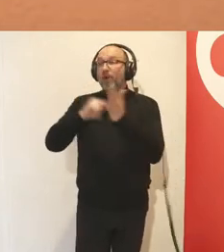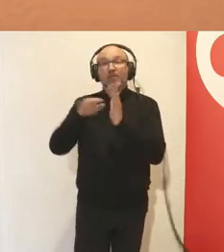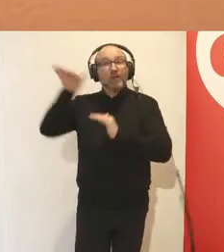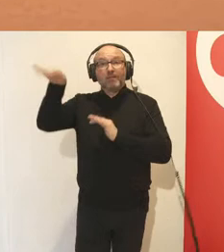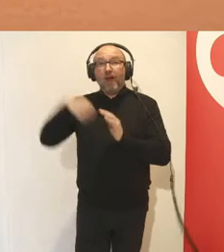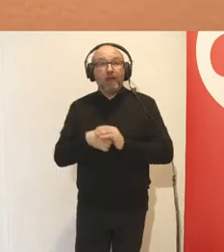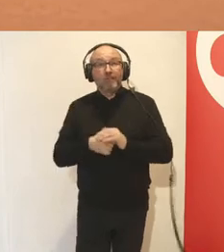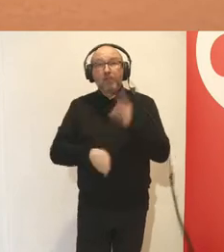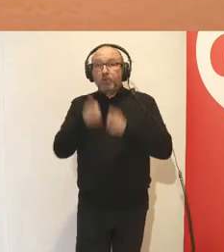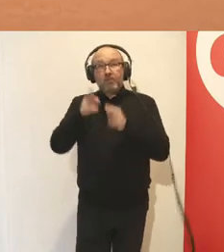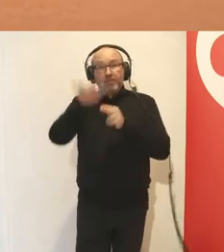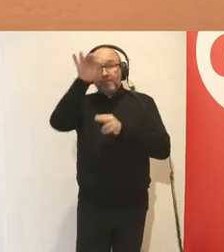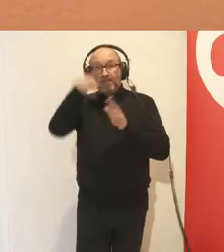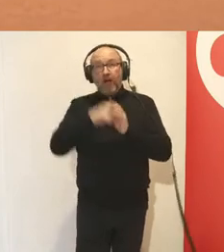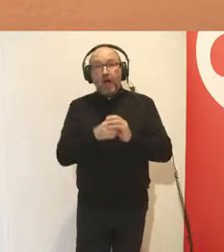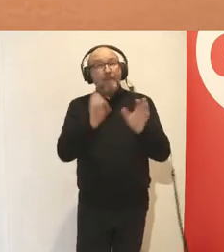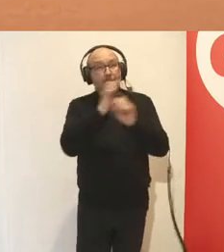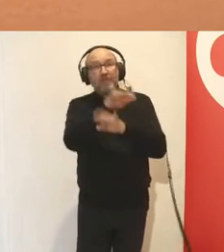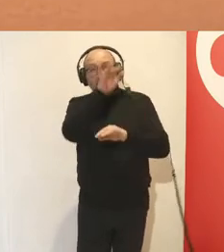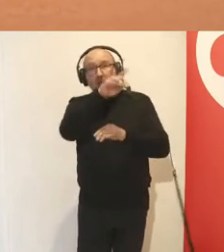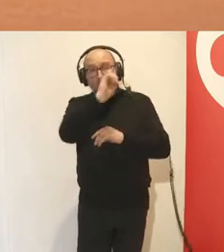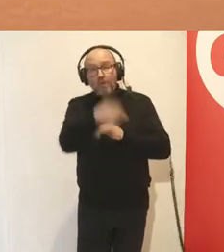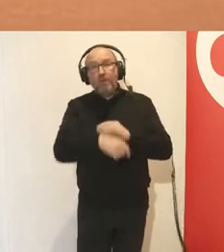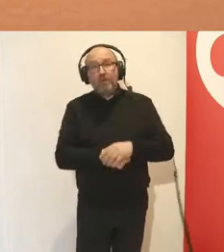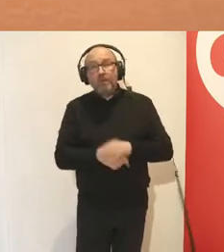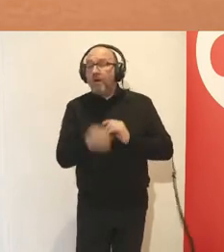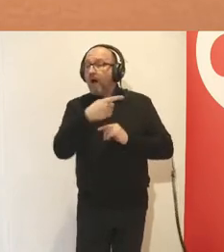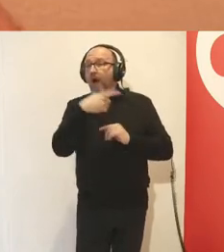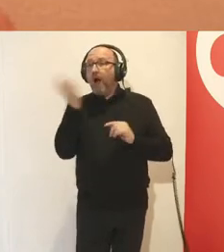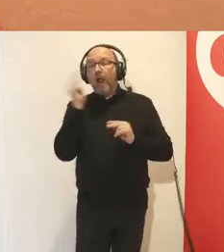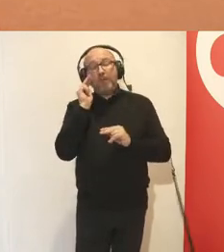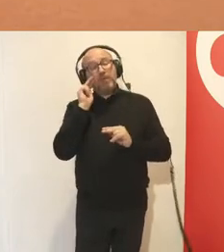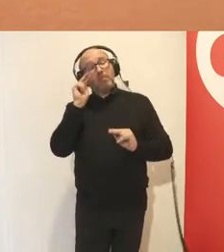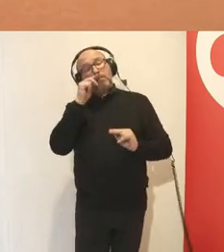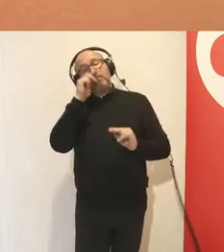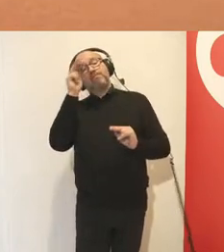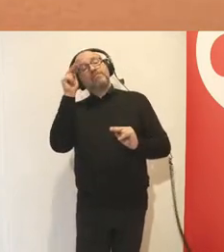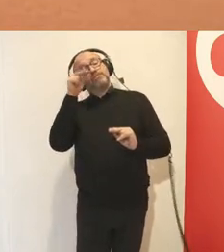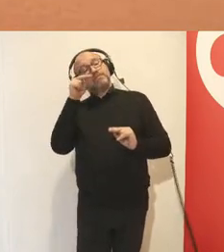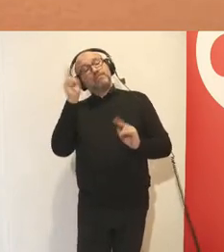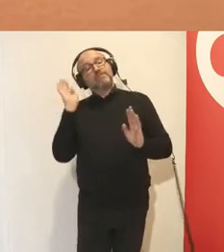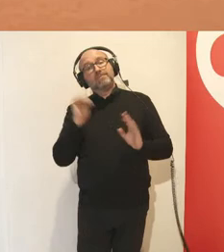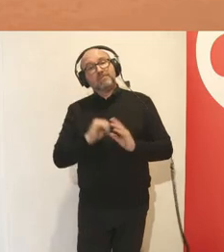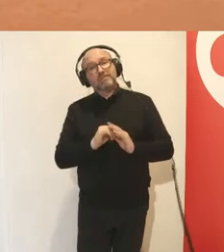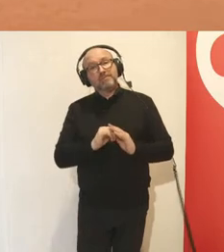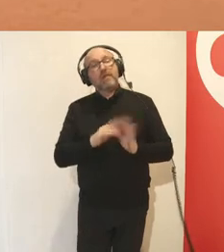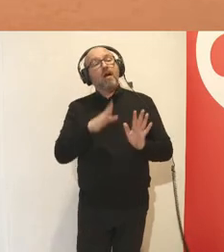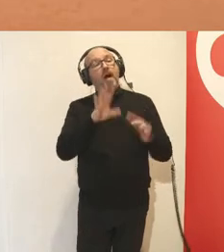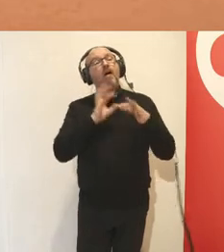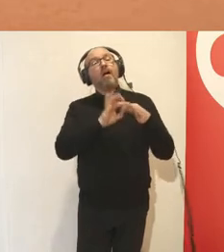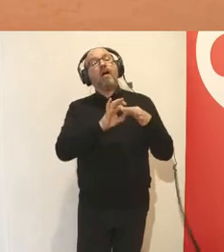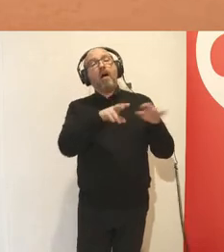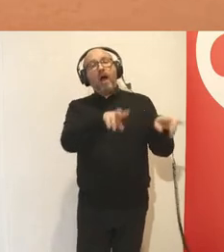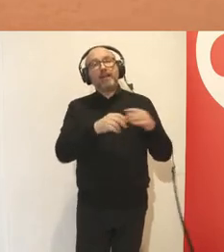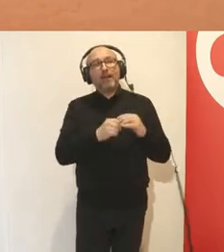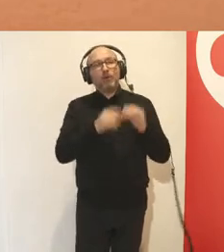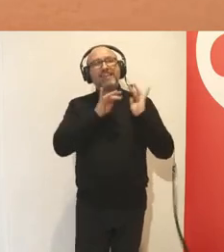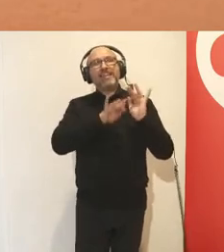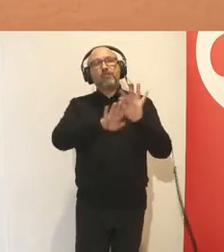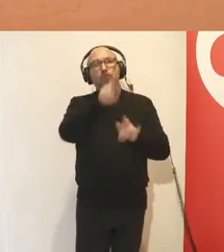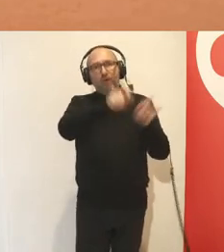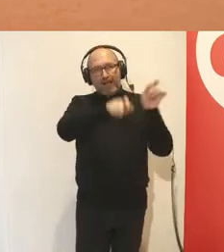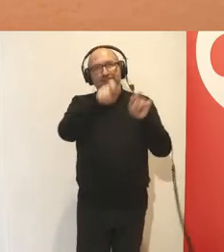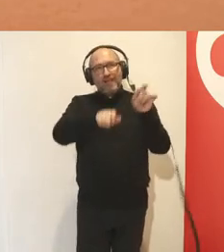der justiz gibt es in den medien wo es darum geht wirklich anhänger und instruments einen